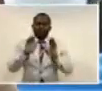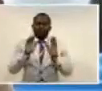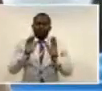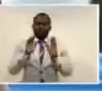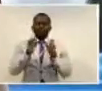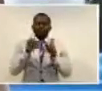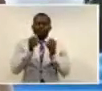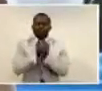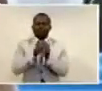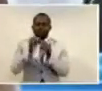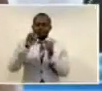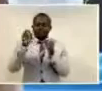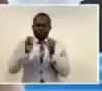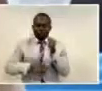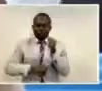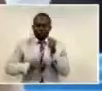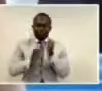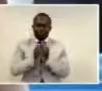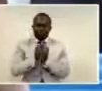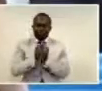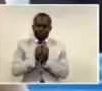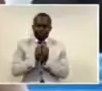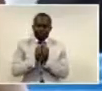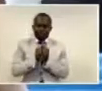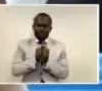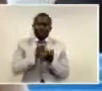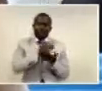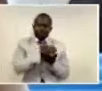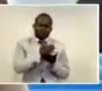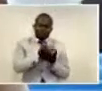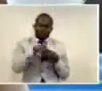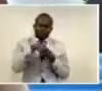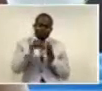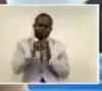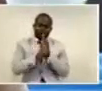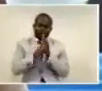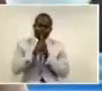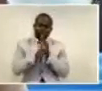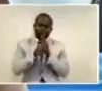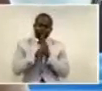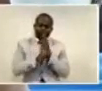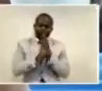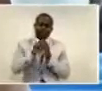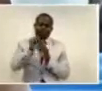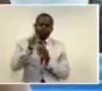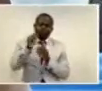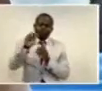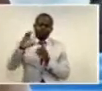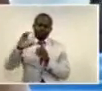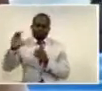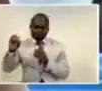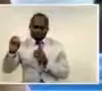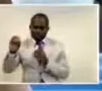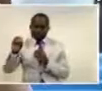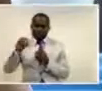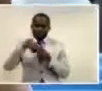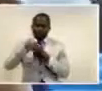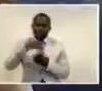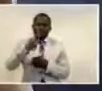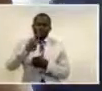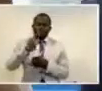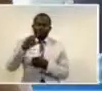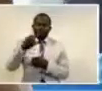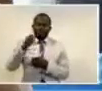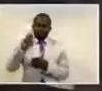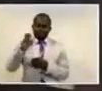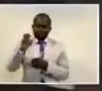10 ngo kwijana ngo mwageze mute twarizigamye hariya mu murenge muri sako ya Rugerero hano mu